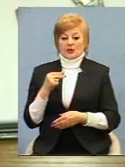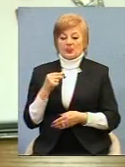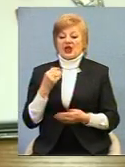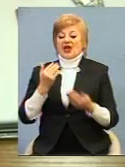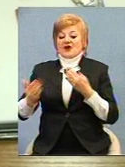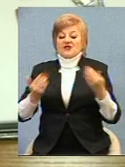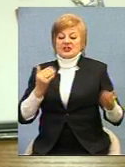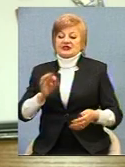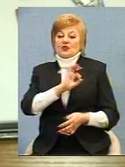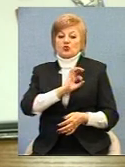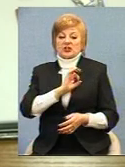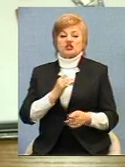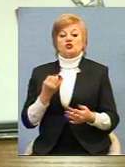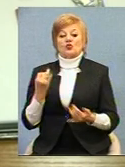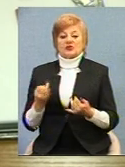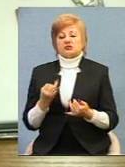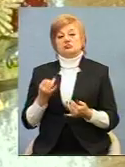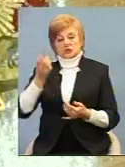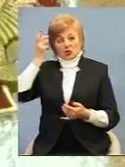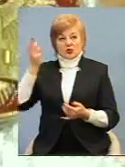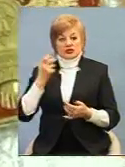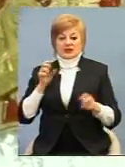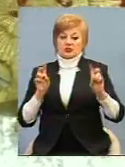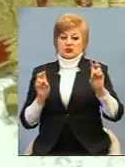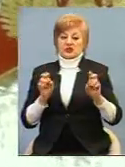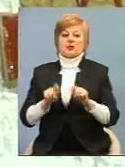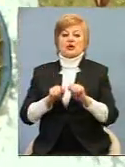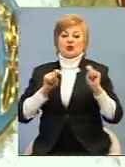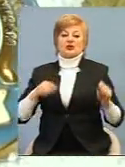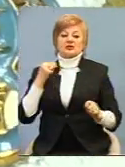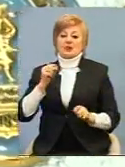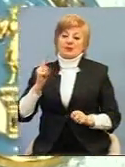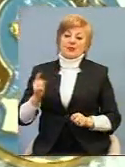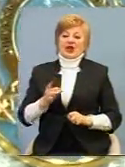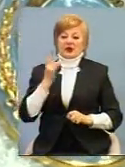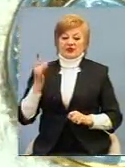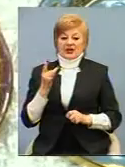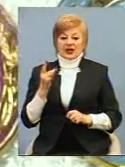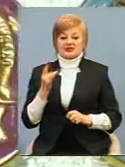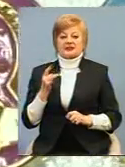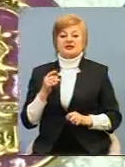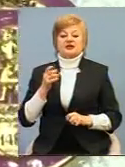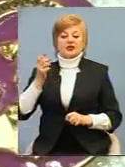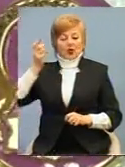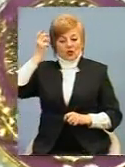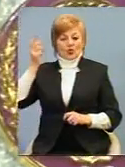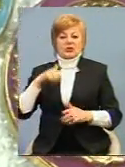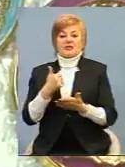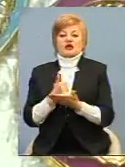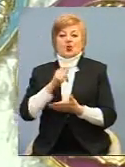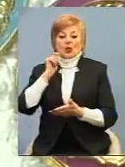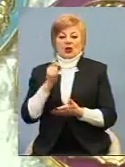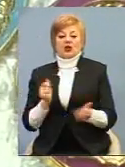із зображенням місцевої та козацької символіки відкрили у Запоріжжі вперше. Козацько-гетьманська Україна запрошує